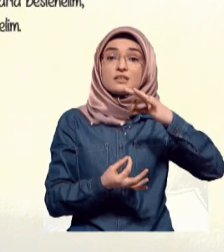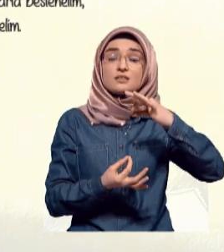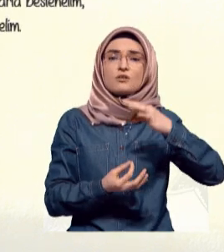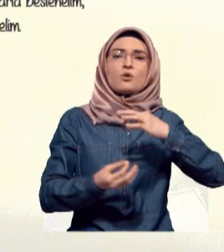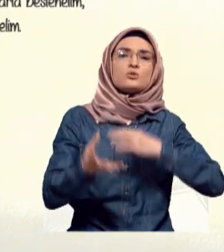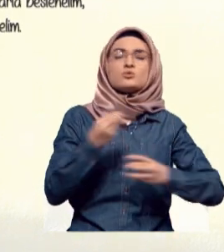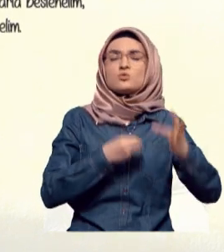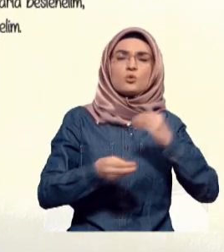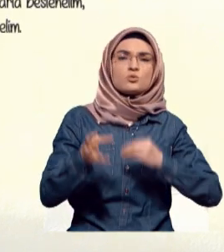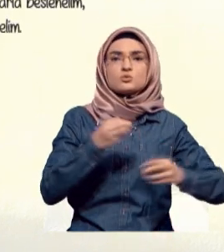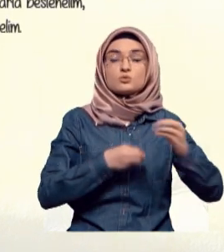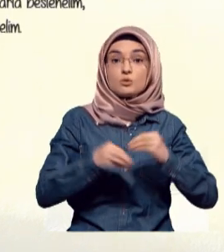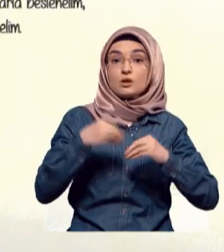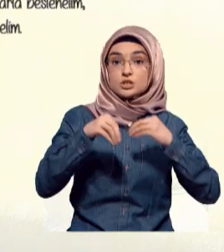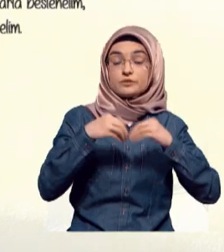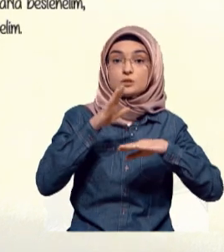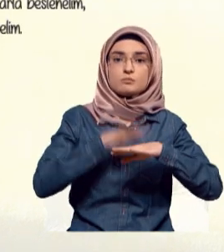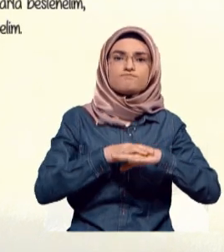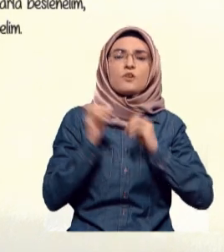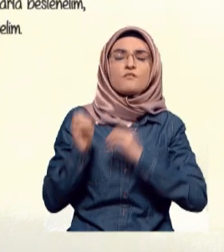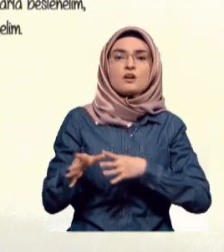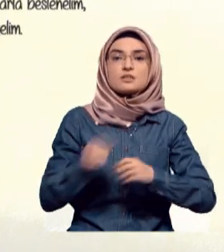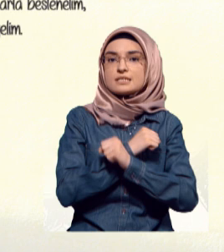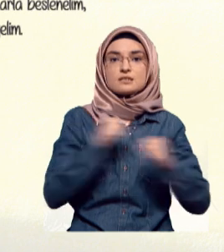bol alışveriş yapabilirler. Fazlası zarar.